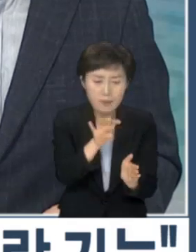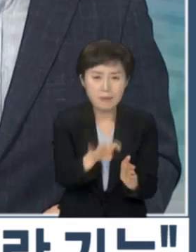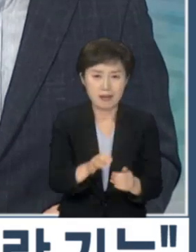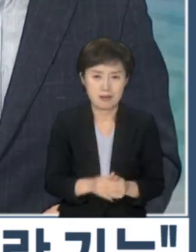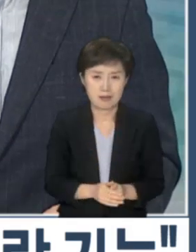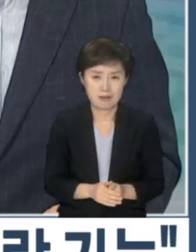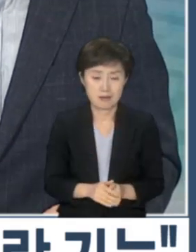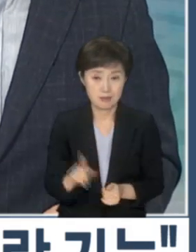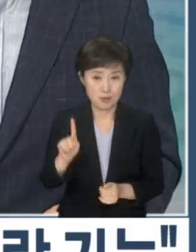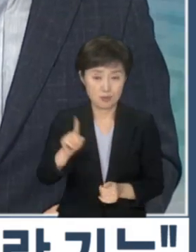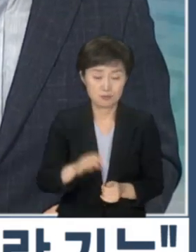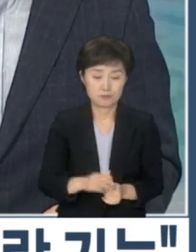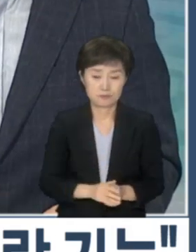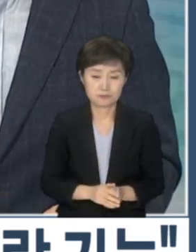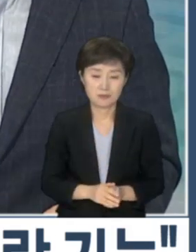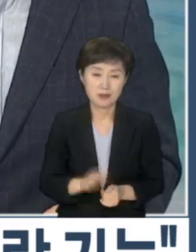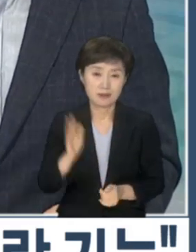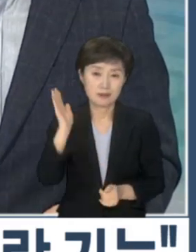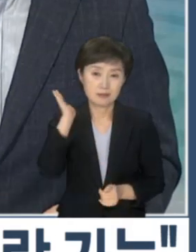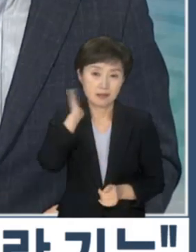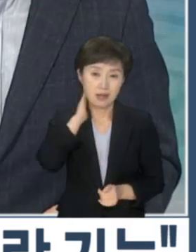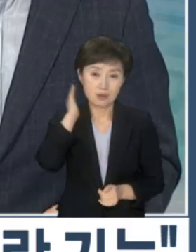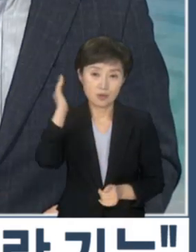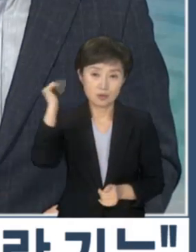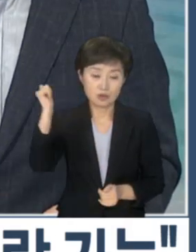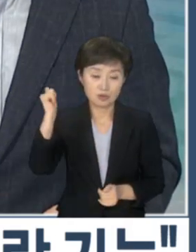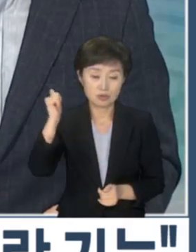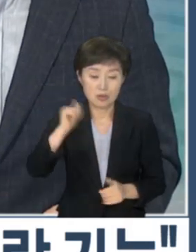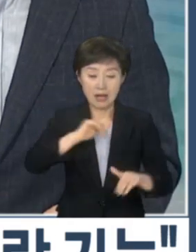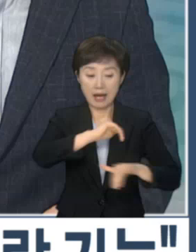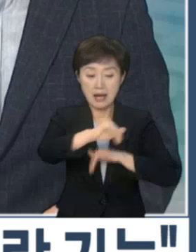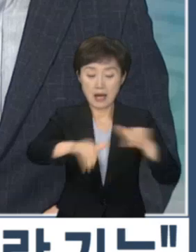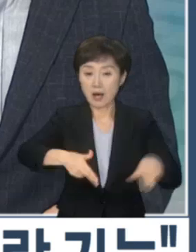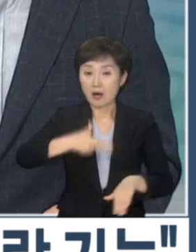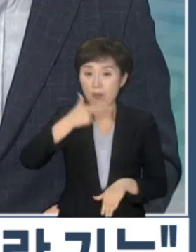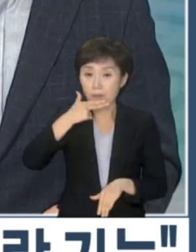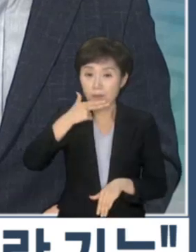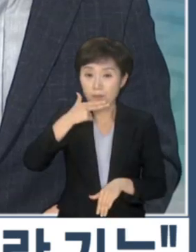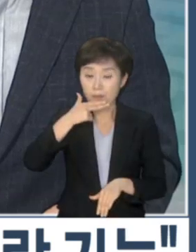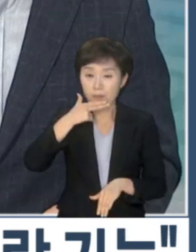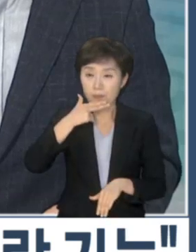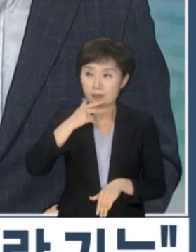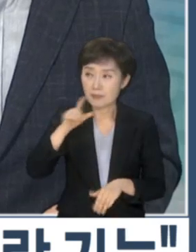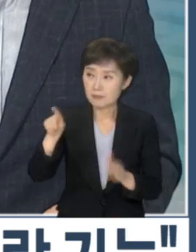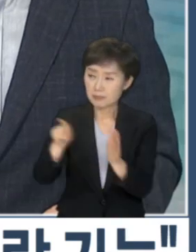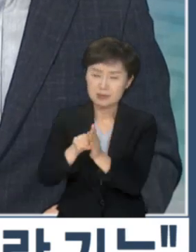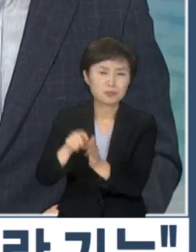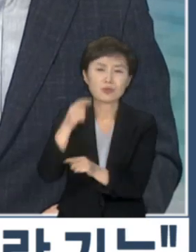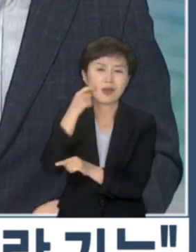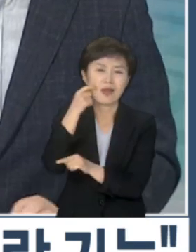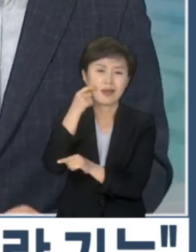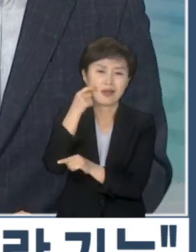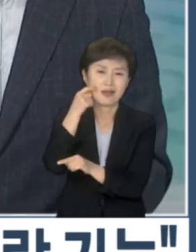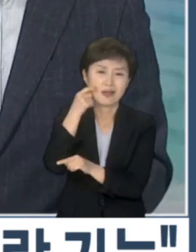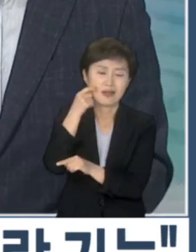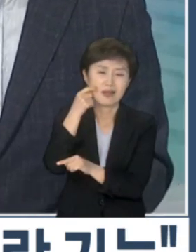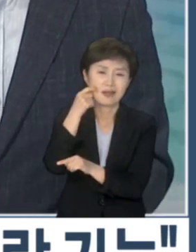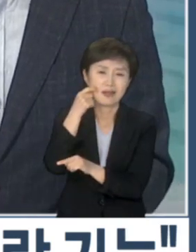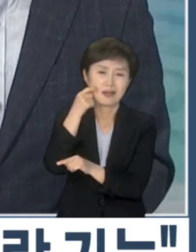용산에서 총선에 개입 안 하고 공천에 개입 안 한다? 누가 믿겠습니까? 지금